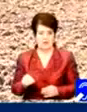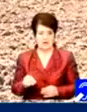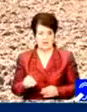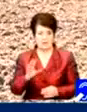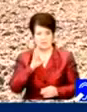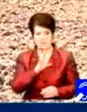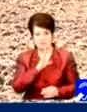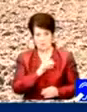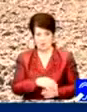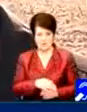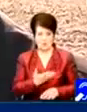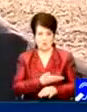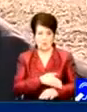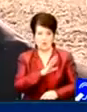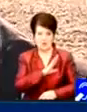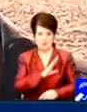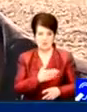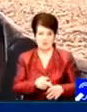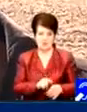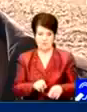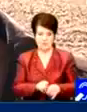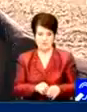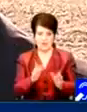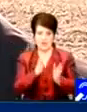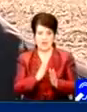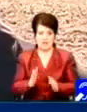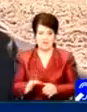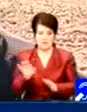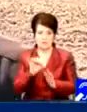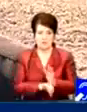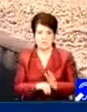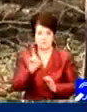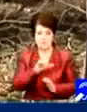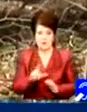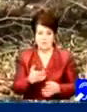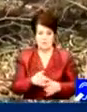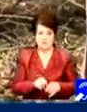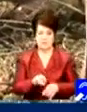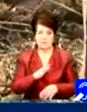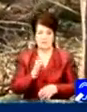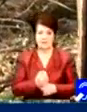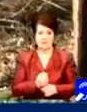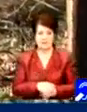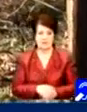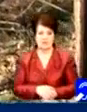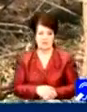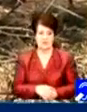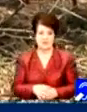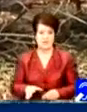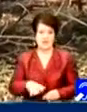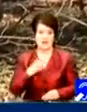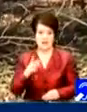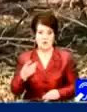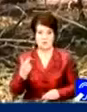nordul Bucovinei, cu polonezii. Nu s-au gândit la regimul acesta că o să omoare civil, bă, fără arme. Cum erau împlasate mitralierele? Erau